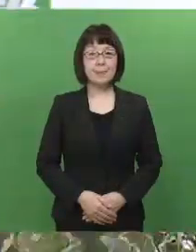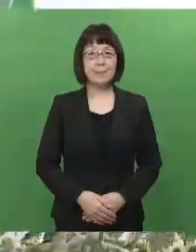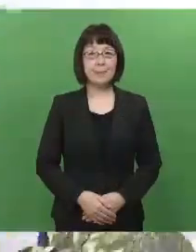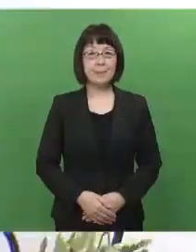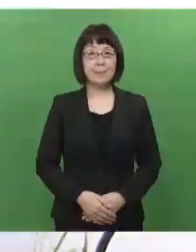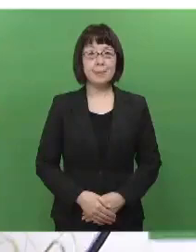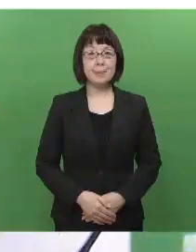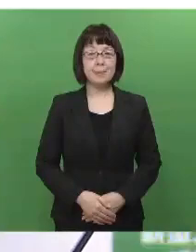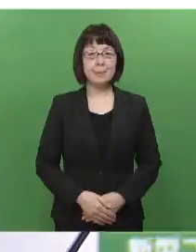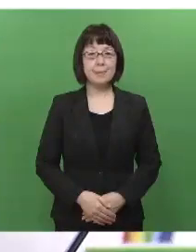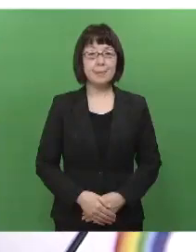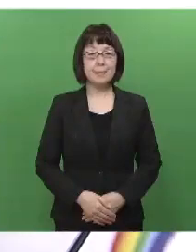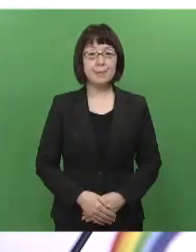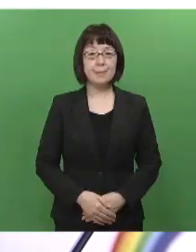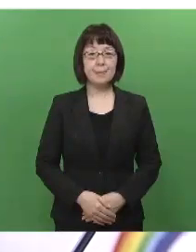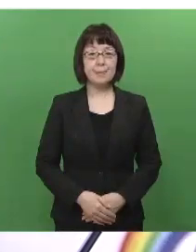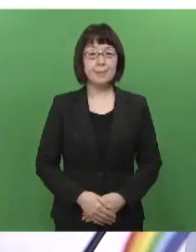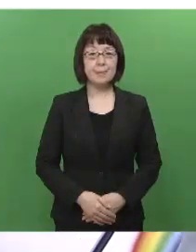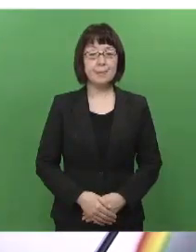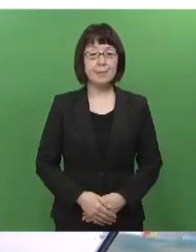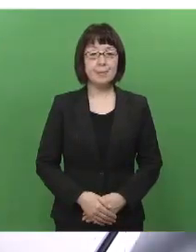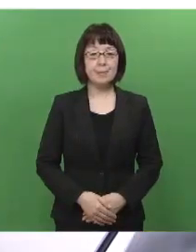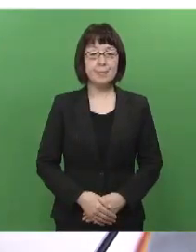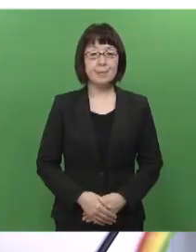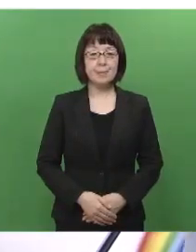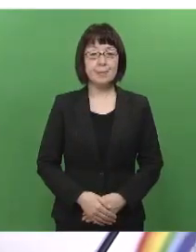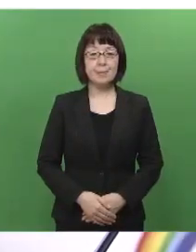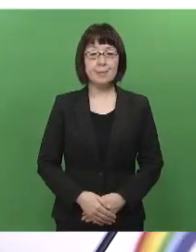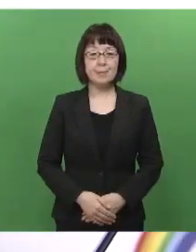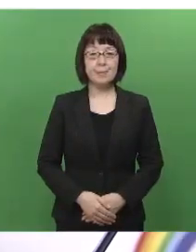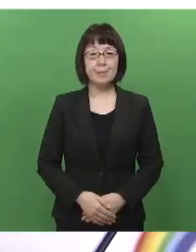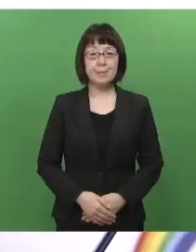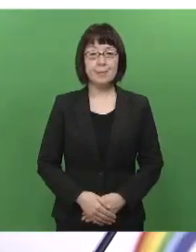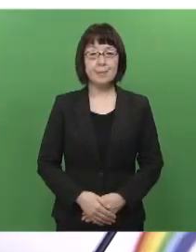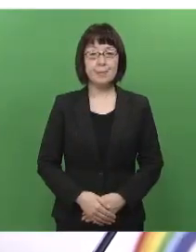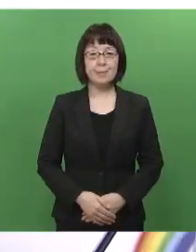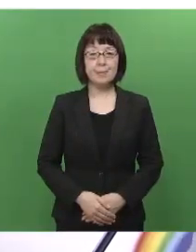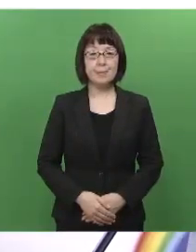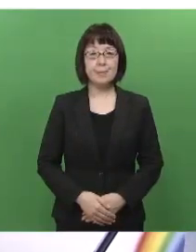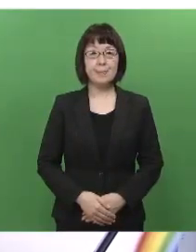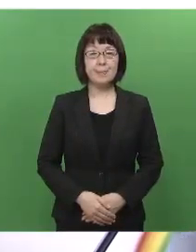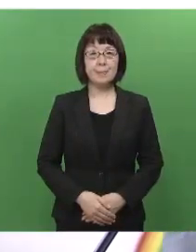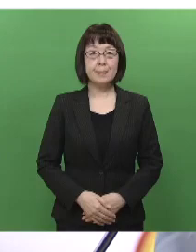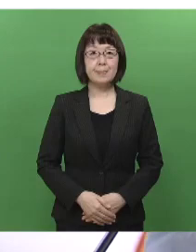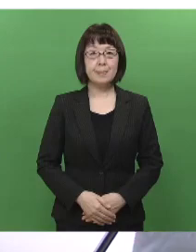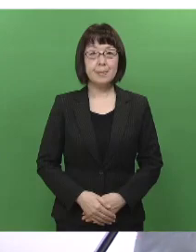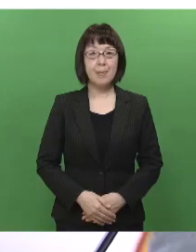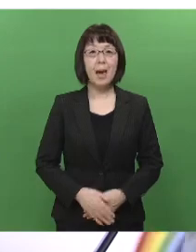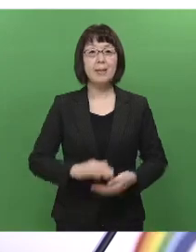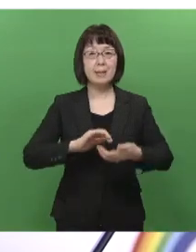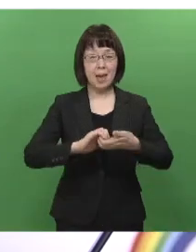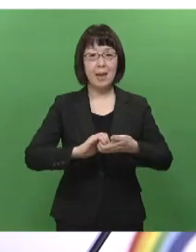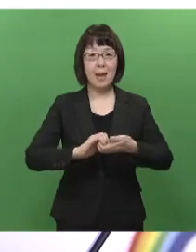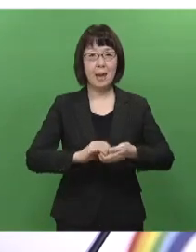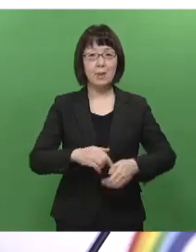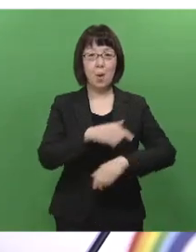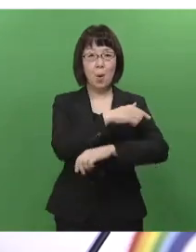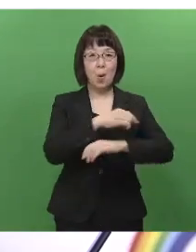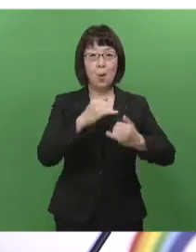それでは小池知事の記者会見を始めます。知事冒頭よろしくお願いいたします。 はい、定例記者会見始めます